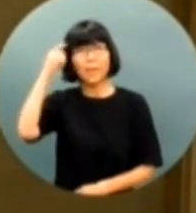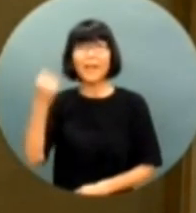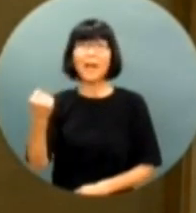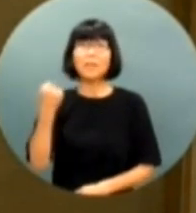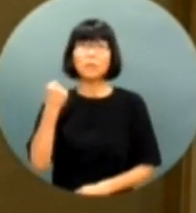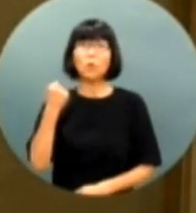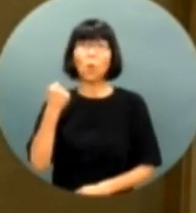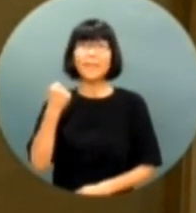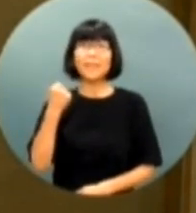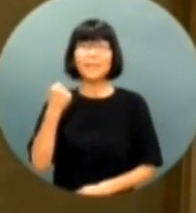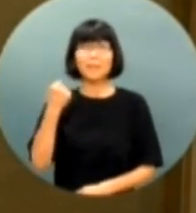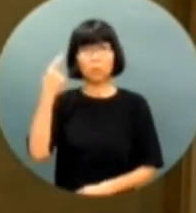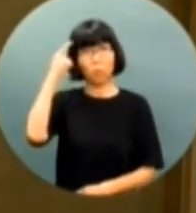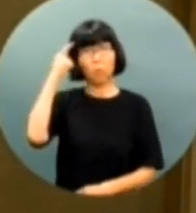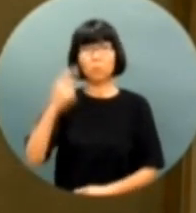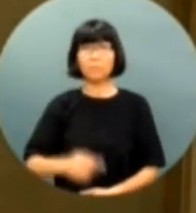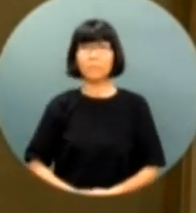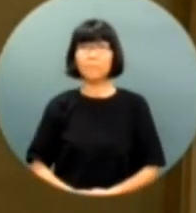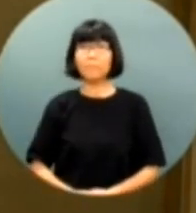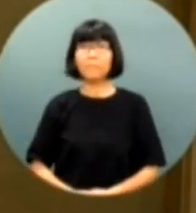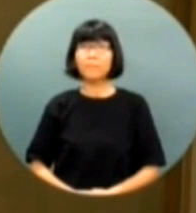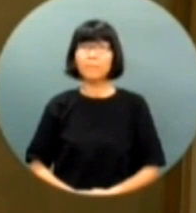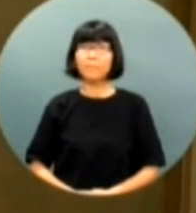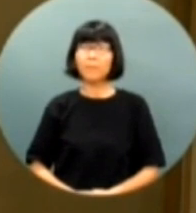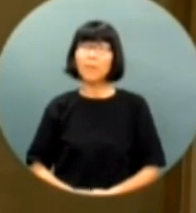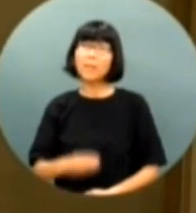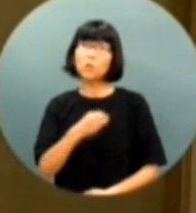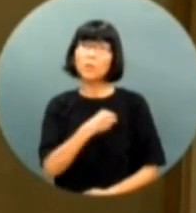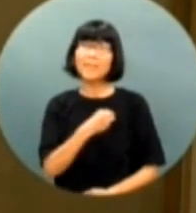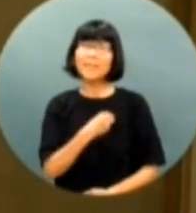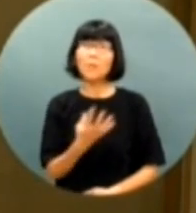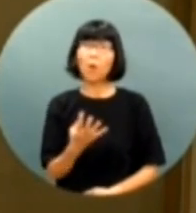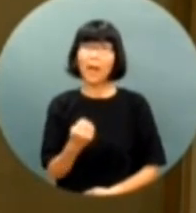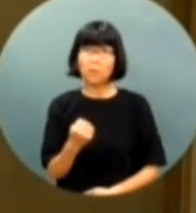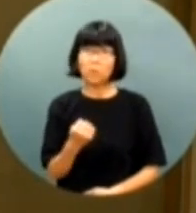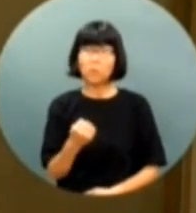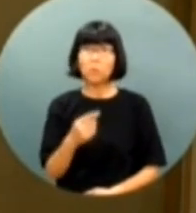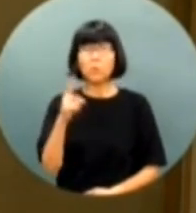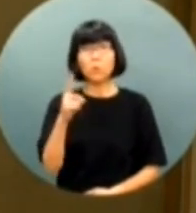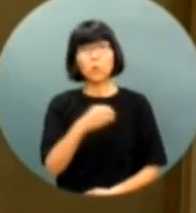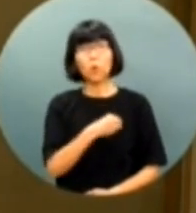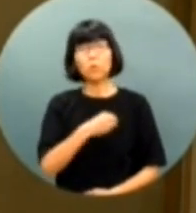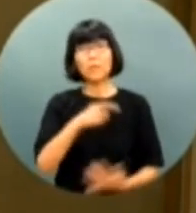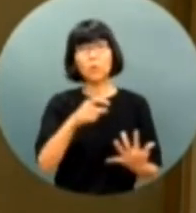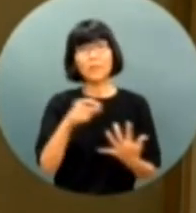と思いました。ついては、人員の数ですね、あるいは人選、そして、